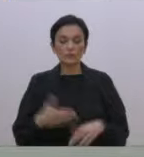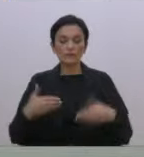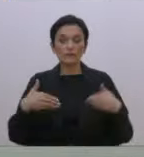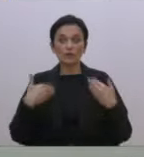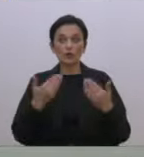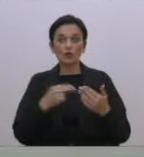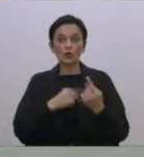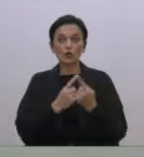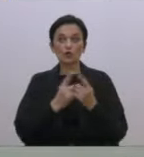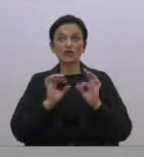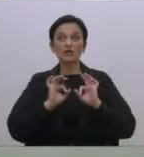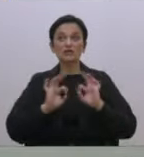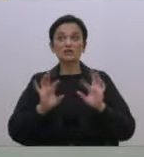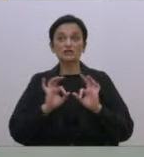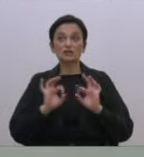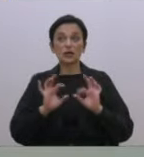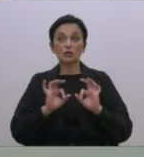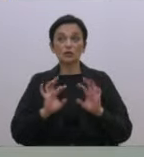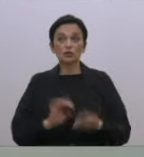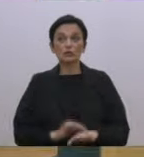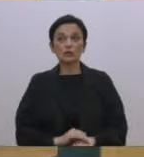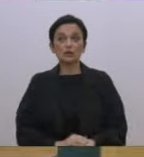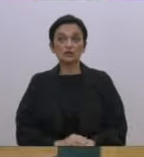მოგესალმებით კოლეგებო, წარმოგიდგენთ